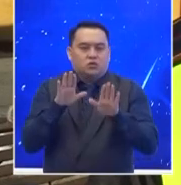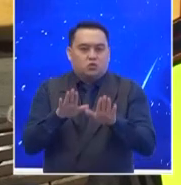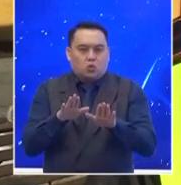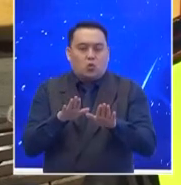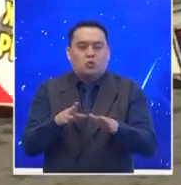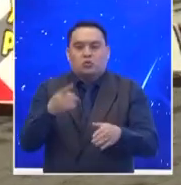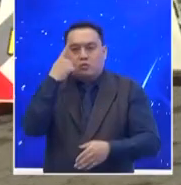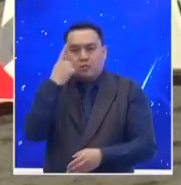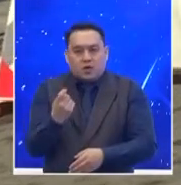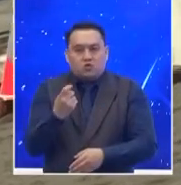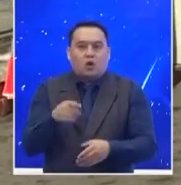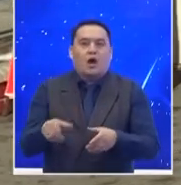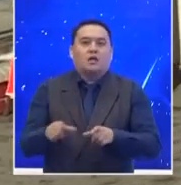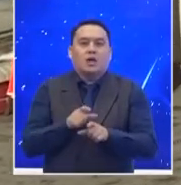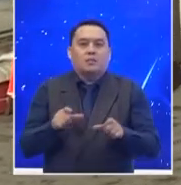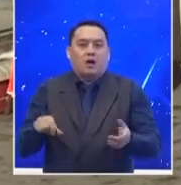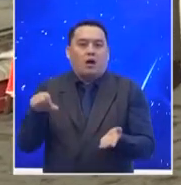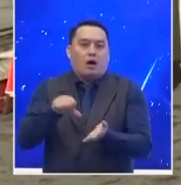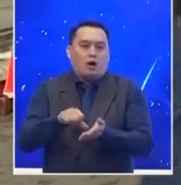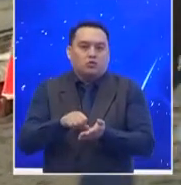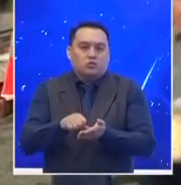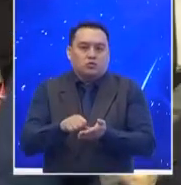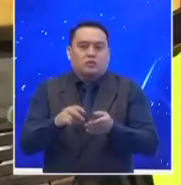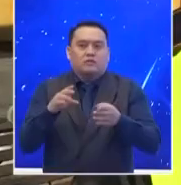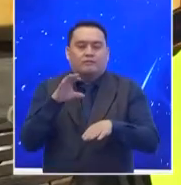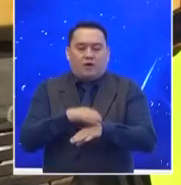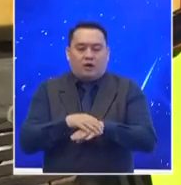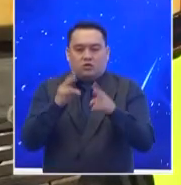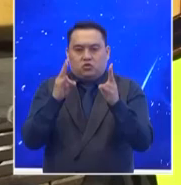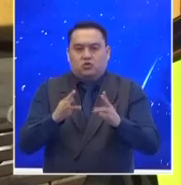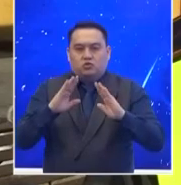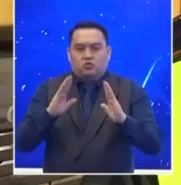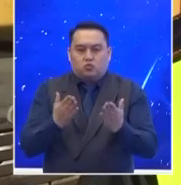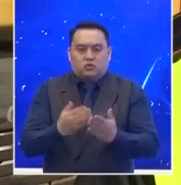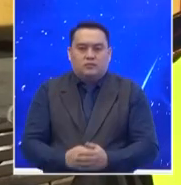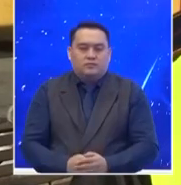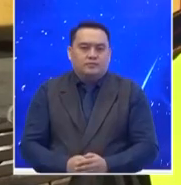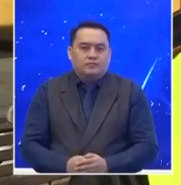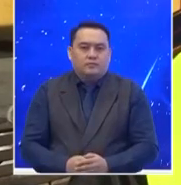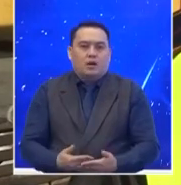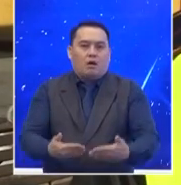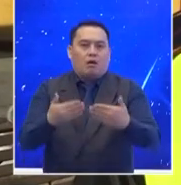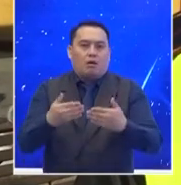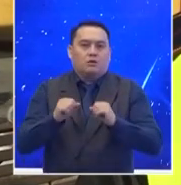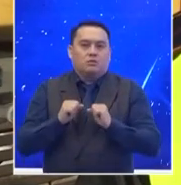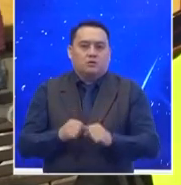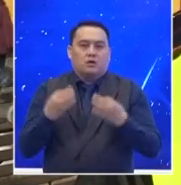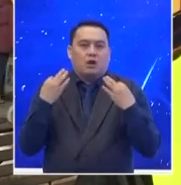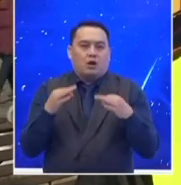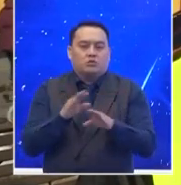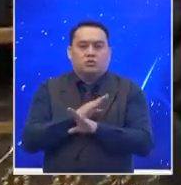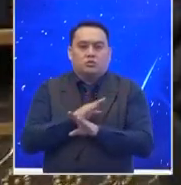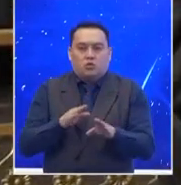айтылған ескертулер жаяу жүргіншілердің қатысуымен орын алатын апаттардың алдын алады. Ал жаяу жүргіншілер рұқсат етілмеген